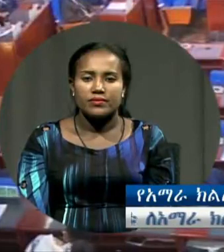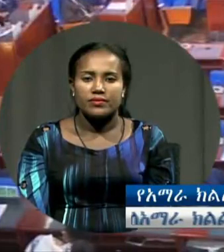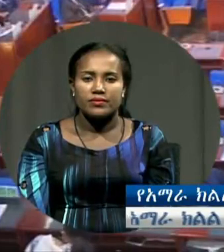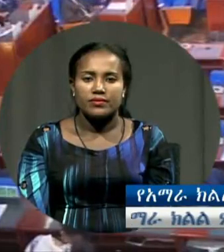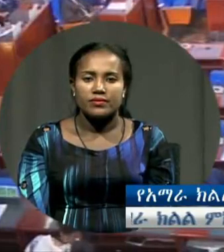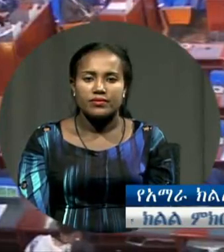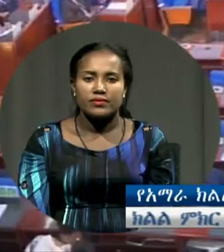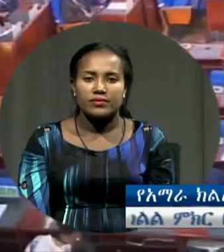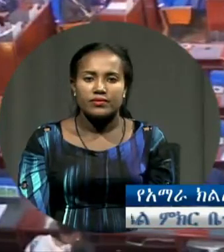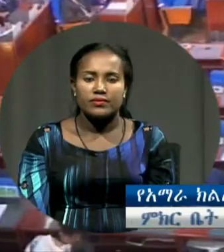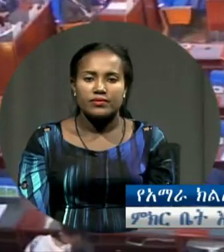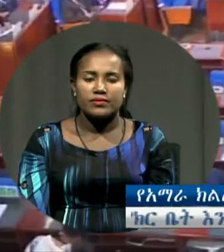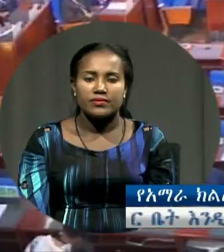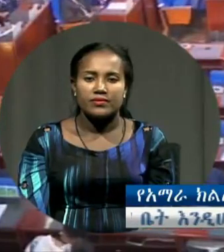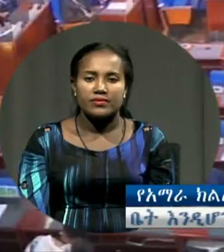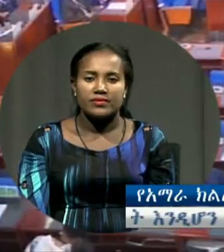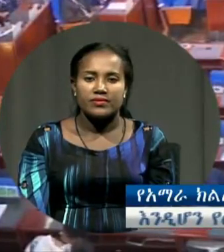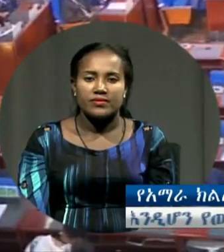እሺ፣ ገደፋው